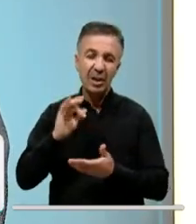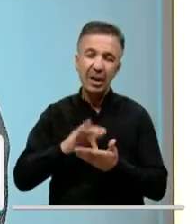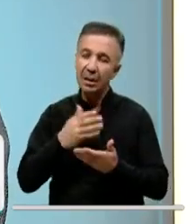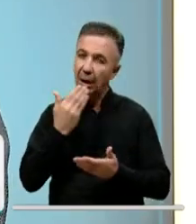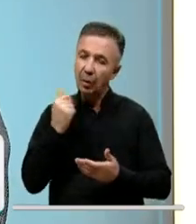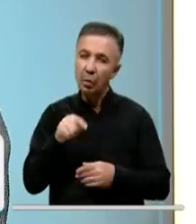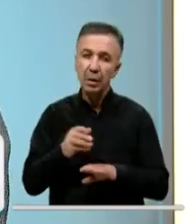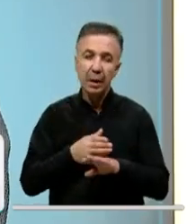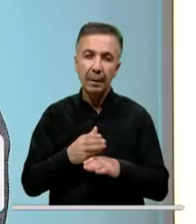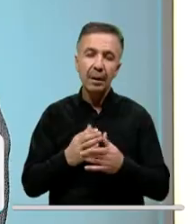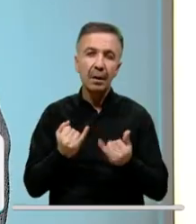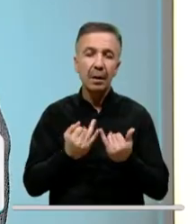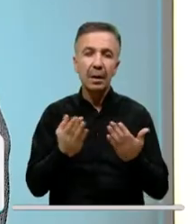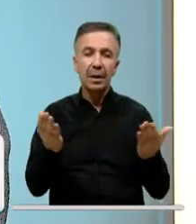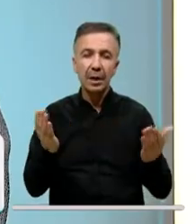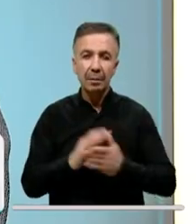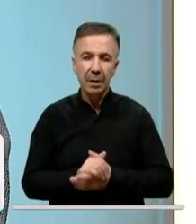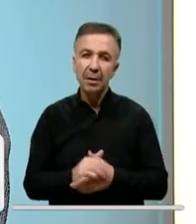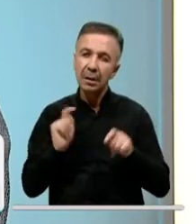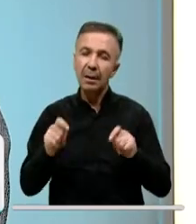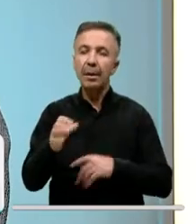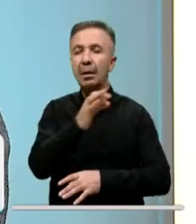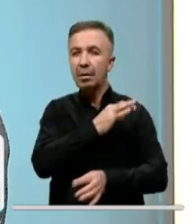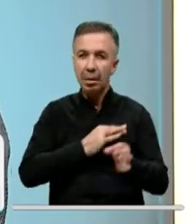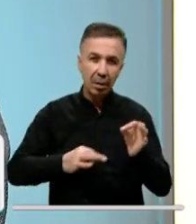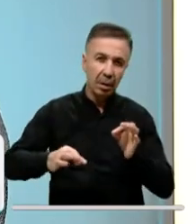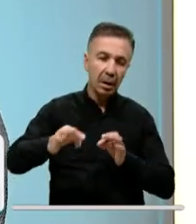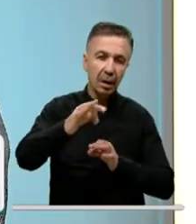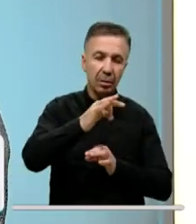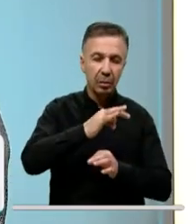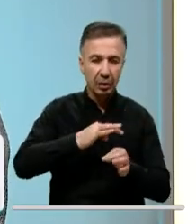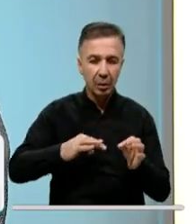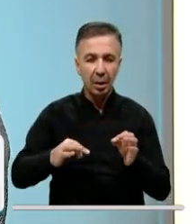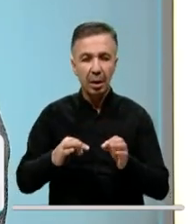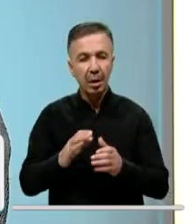açıdan kardeşlerimiz yapılan organizasyona